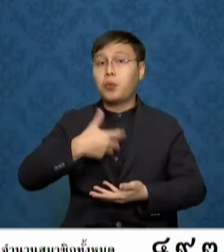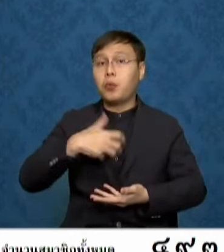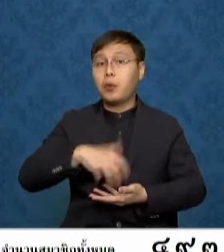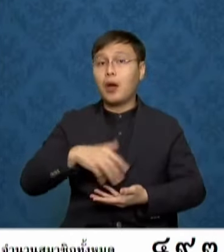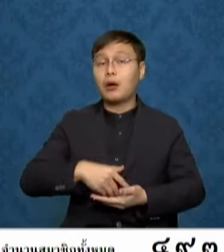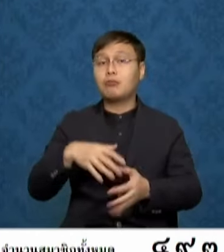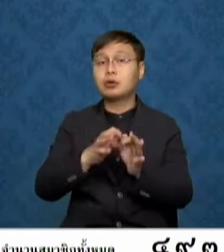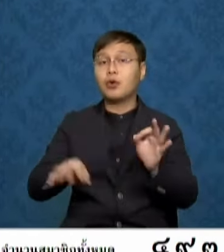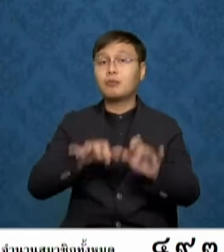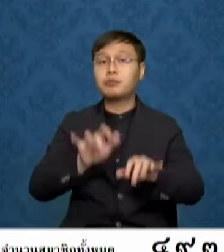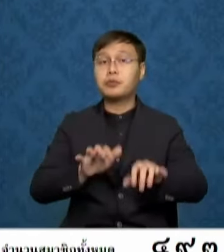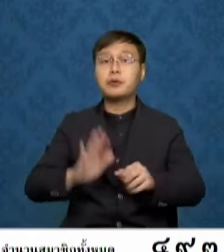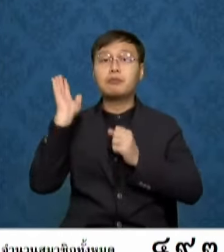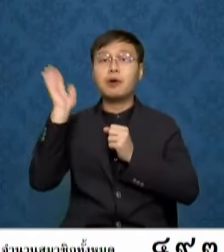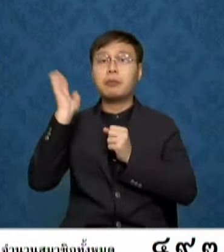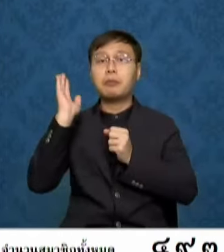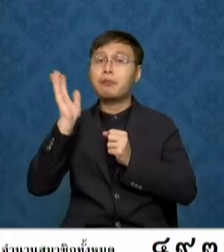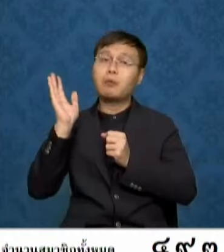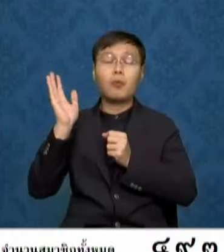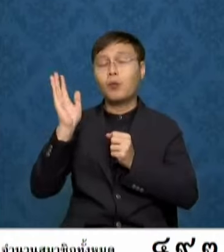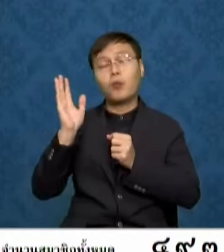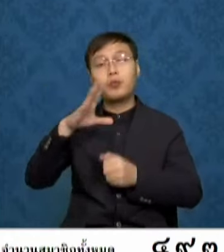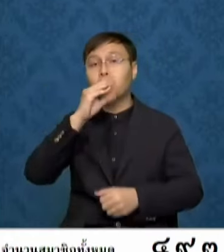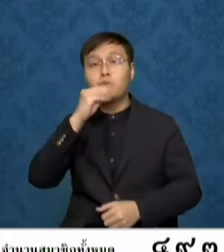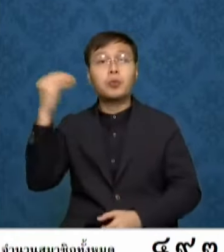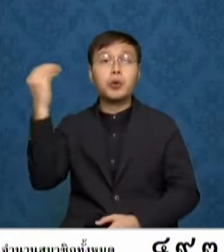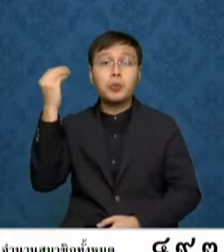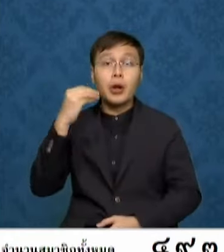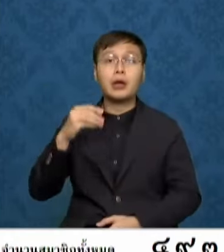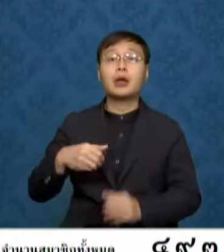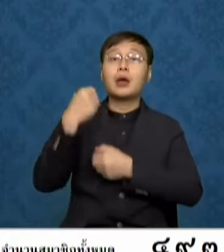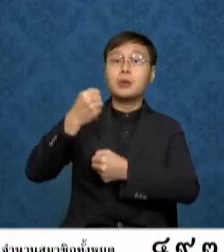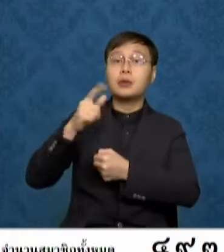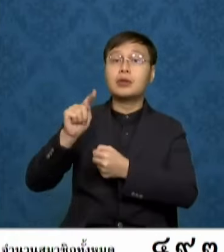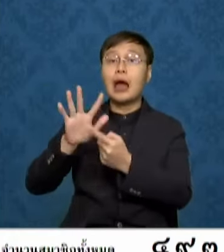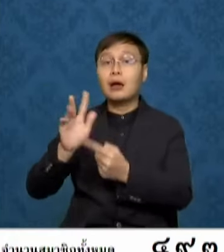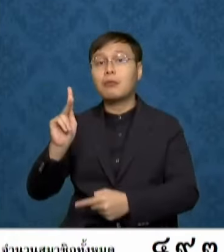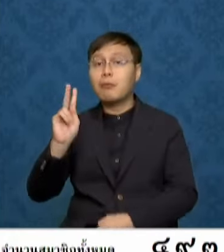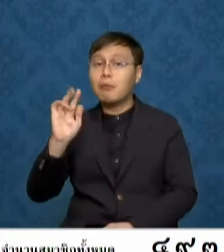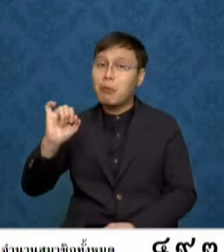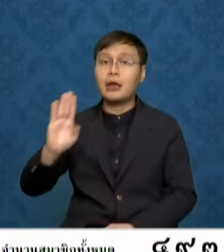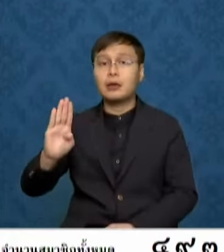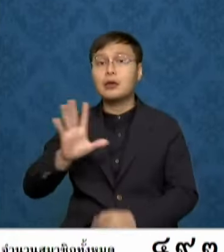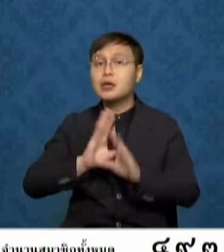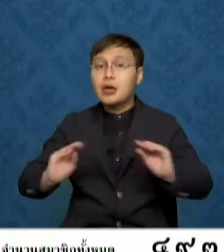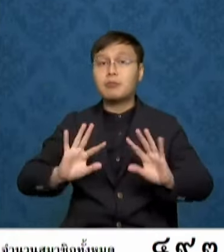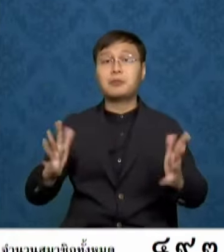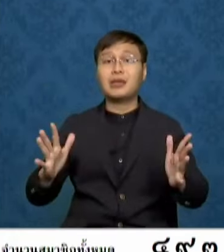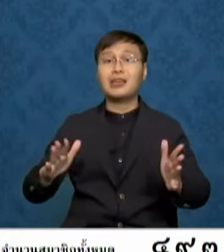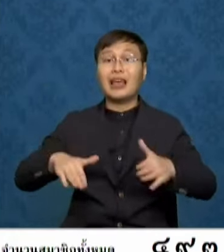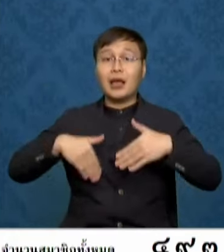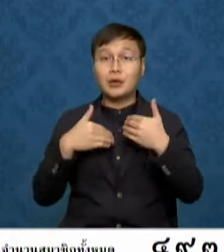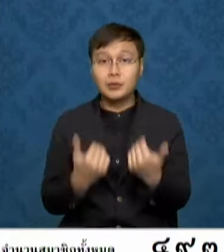หลายครั้งครับหลายเวทีเหตุการณ์กรณีตากใบตากใบต้องไม่เงียบมากระทั่งวันนี้